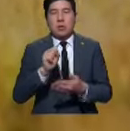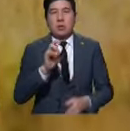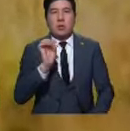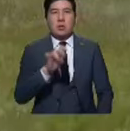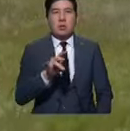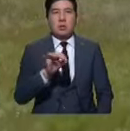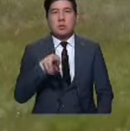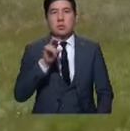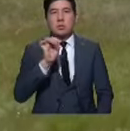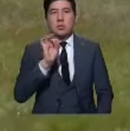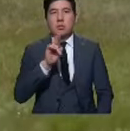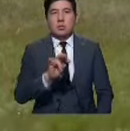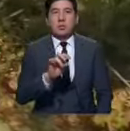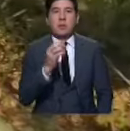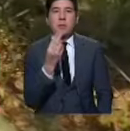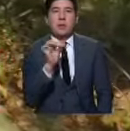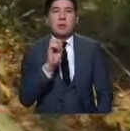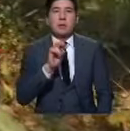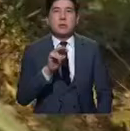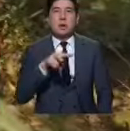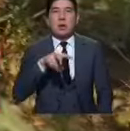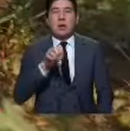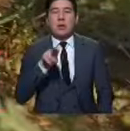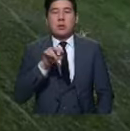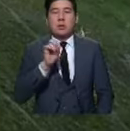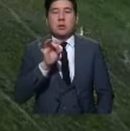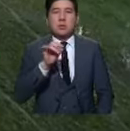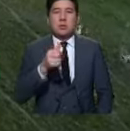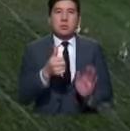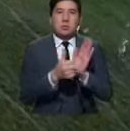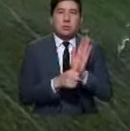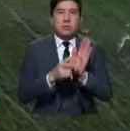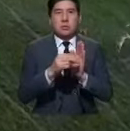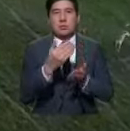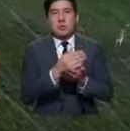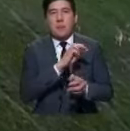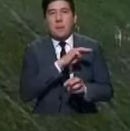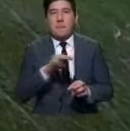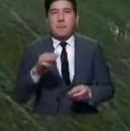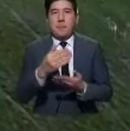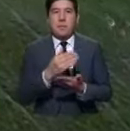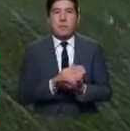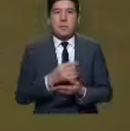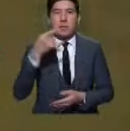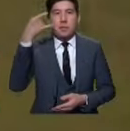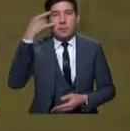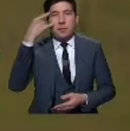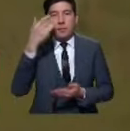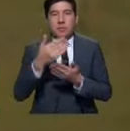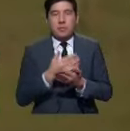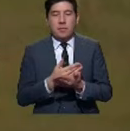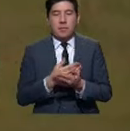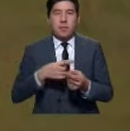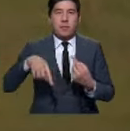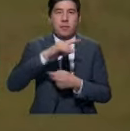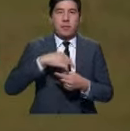голливудской звезды первого эшелона. Леонардо Ди Каприо на глазах 62-миллионной аудитории в Инстаграм поздравил правительство нашей